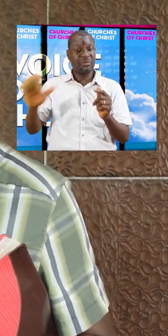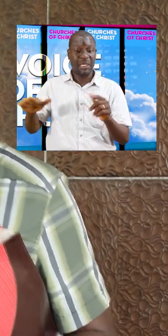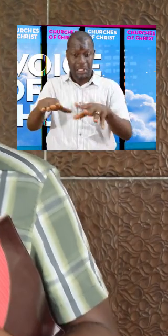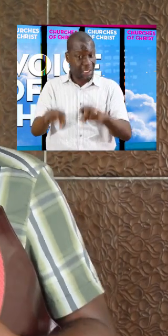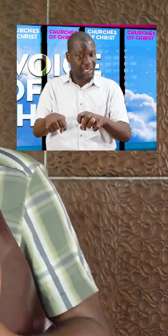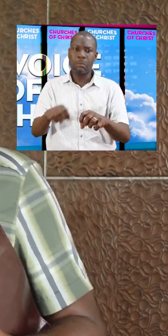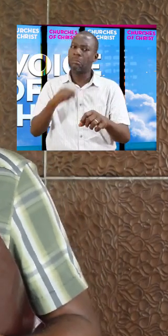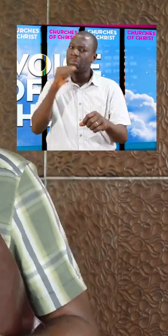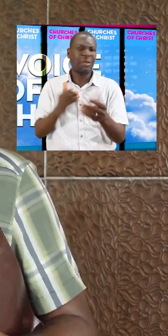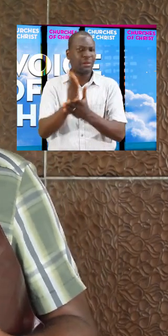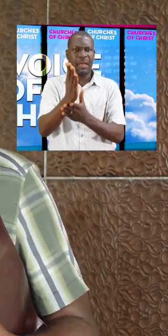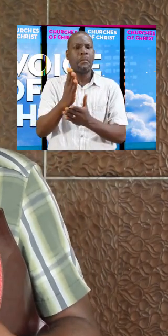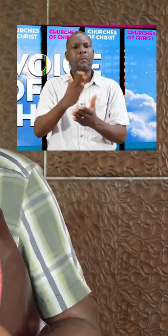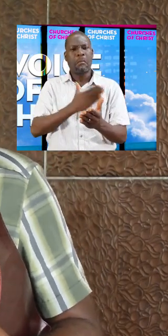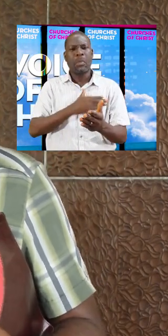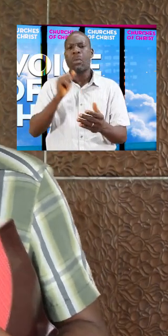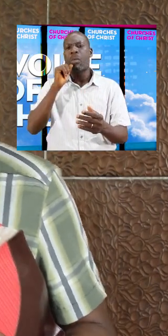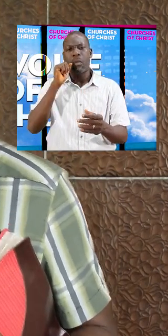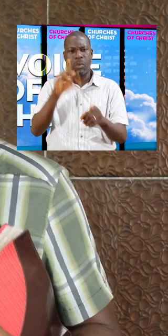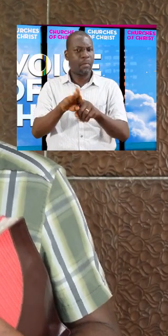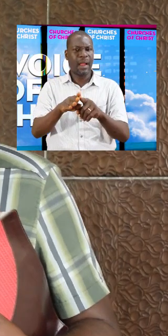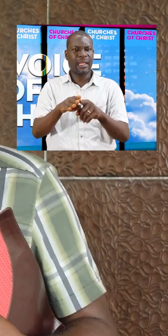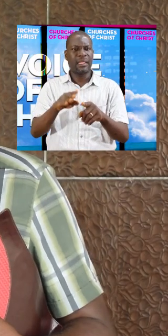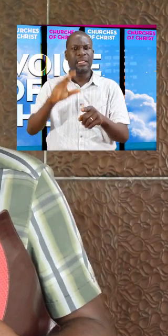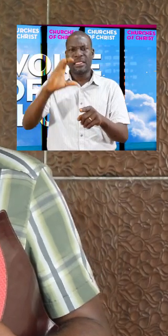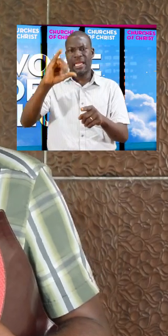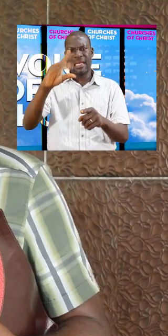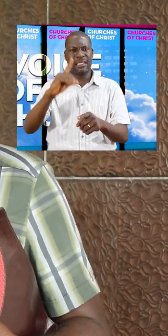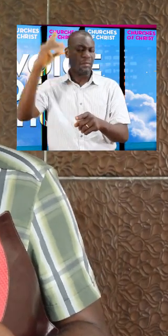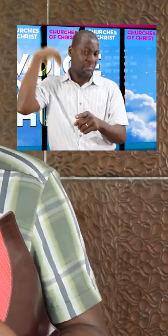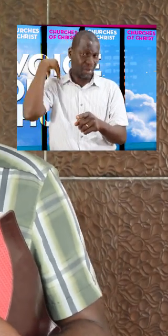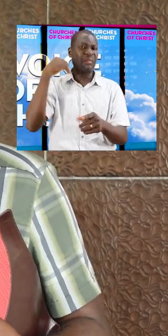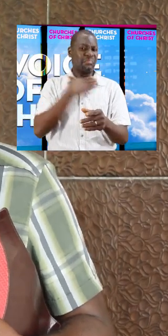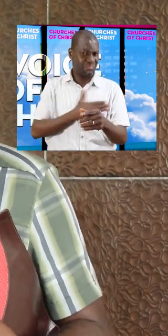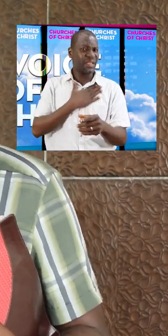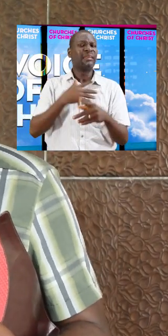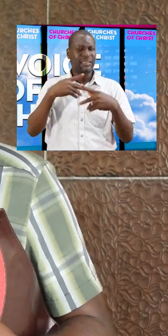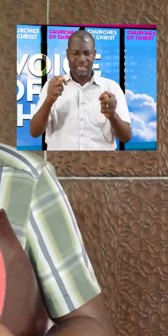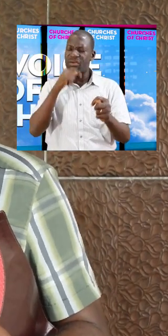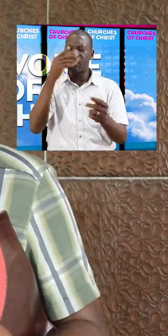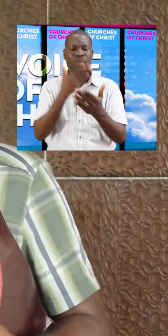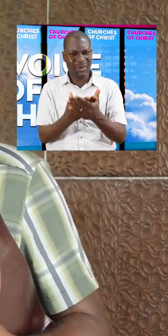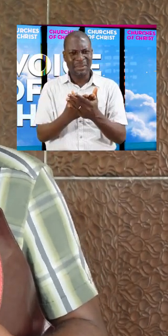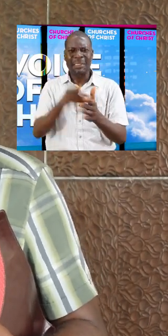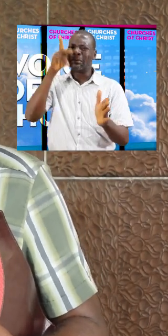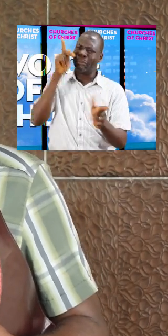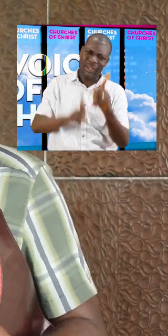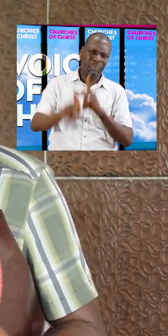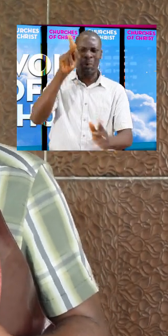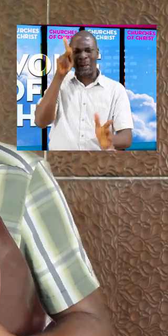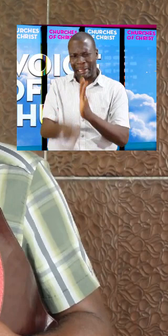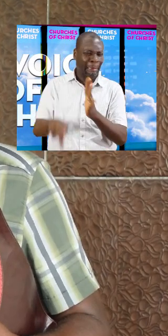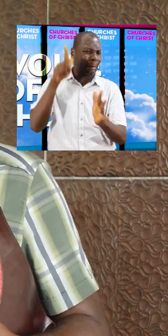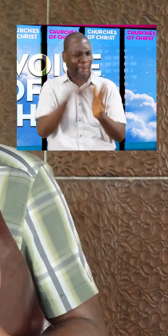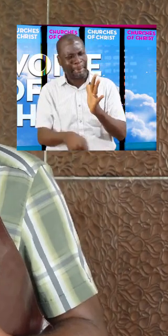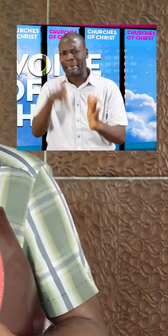entwa ye mamiti wa meka stra obi o entwa ye kra na hwe nipa kunkuma kunkum basa